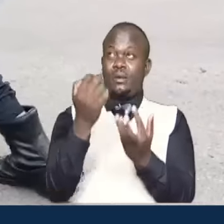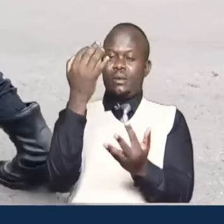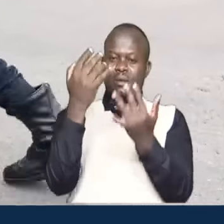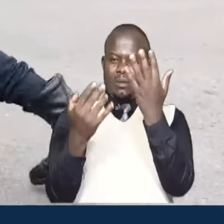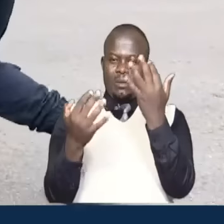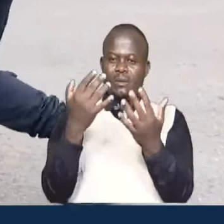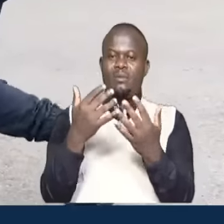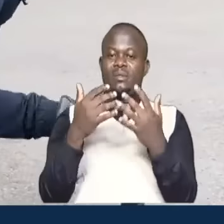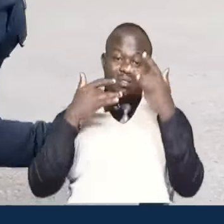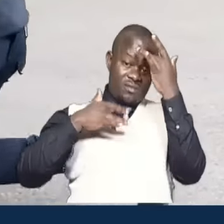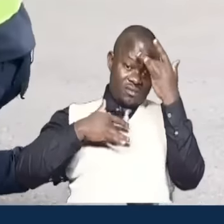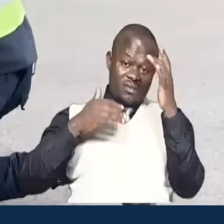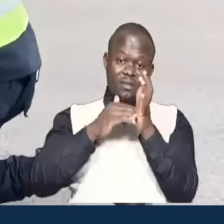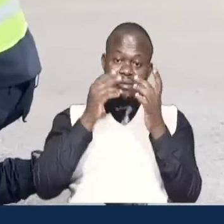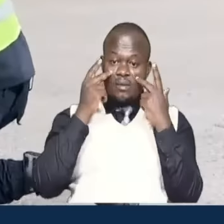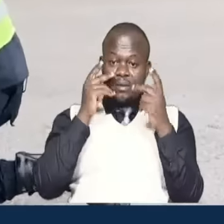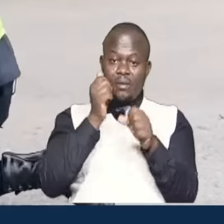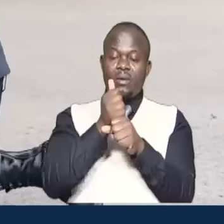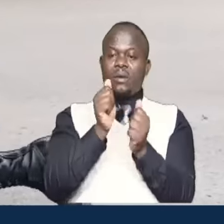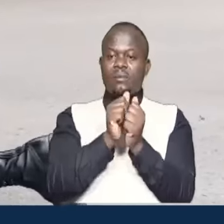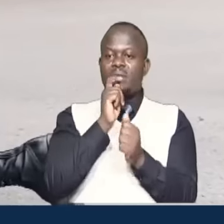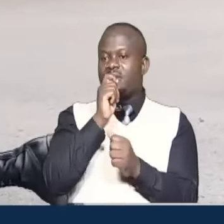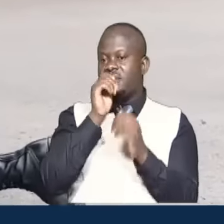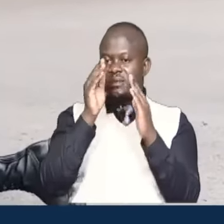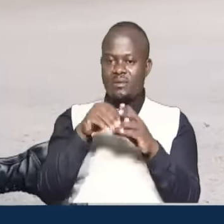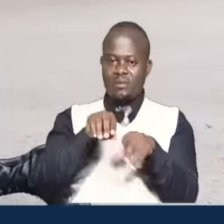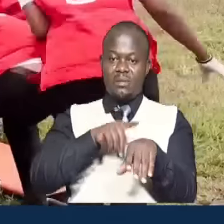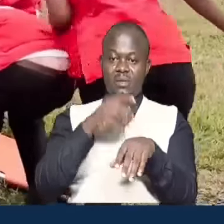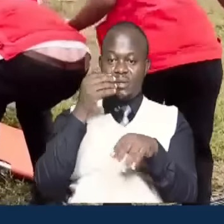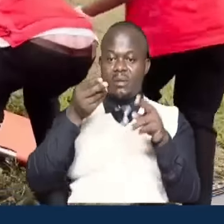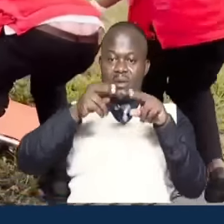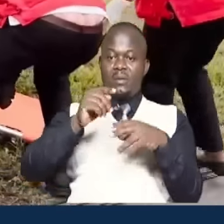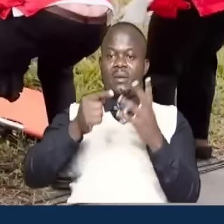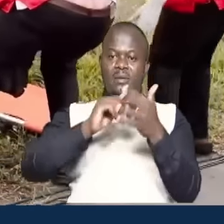n'ibyorezo, ndetse bakanareba uburyo bakorana n'itangazamakuru mu gihe haramuka habaye icyo ari